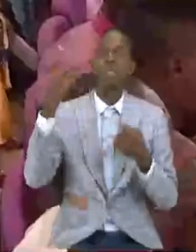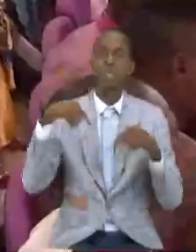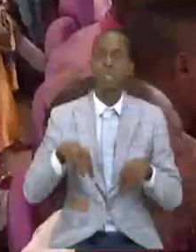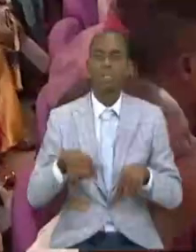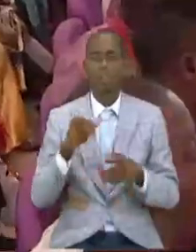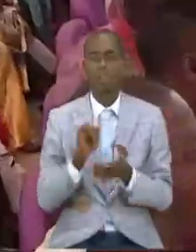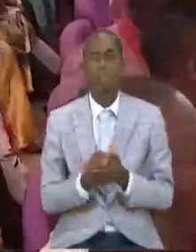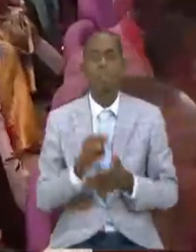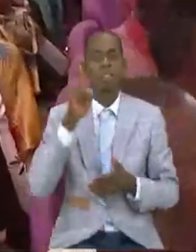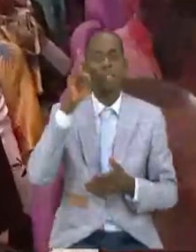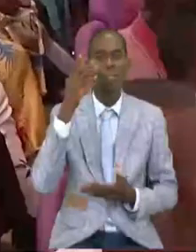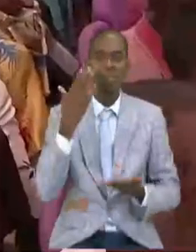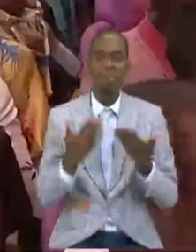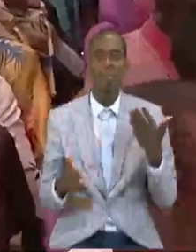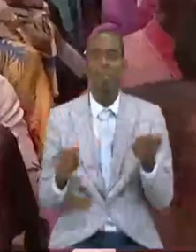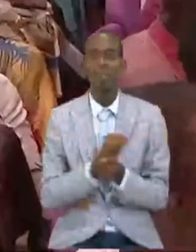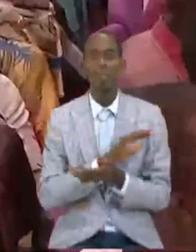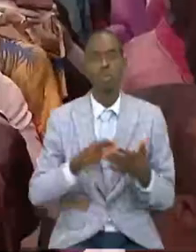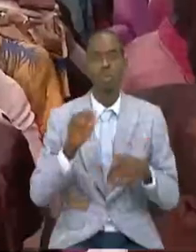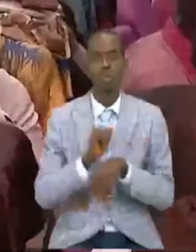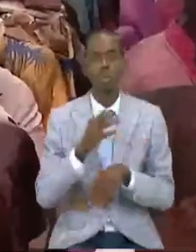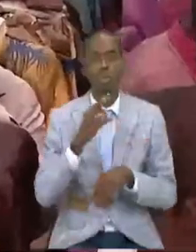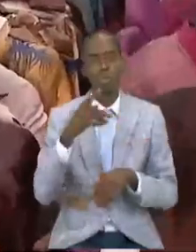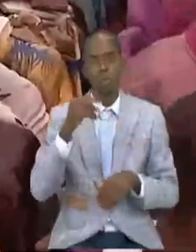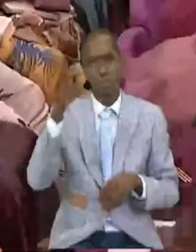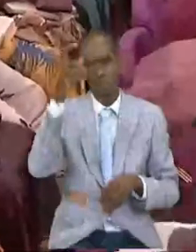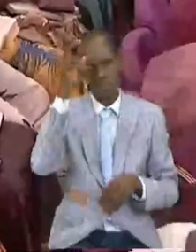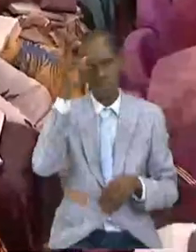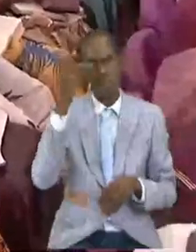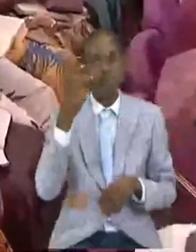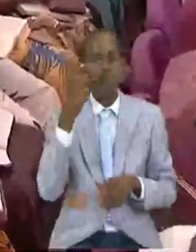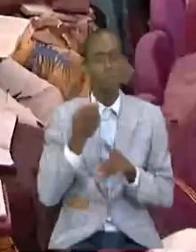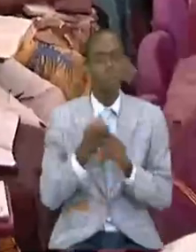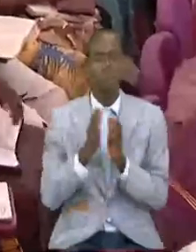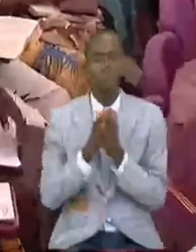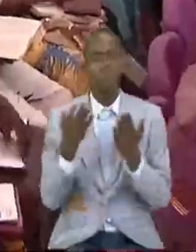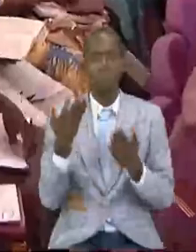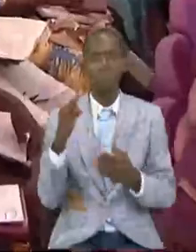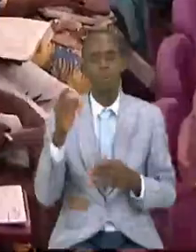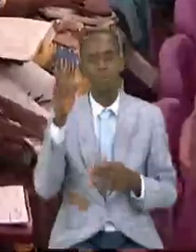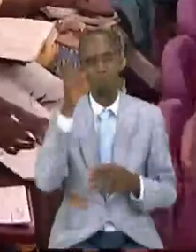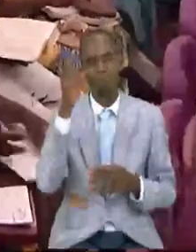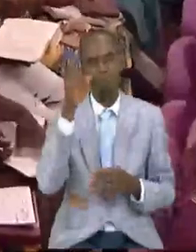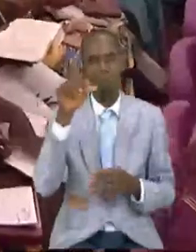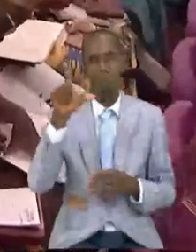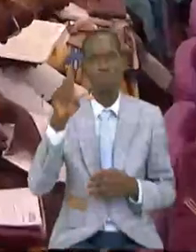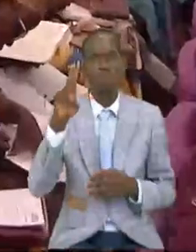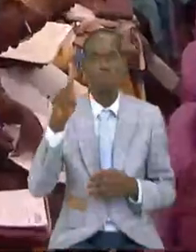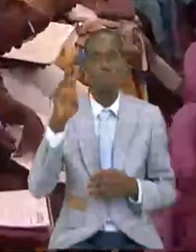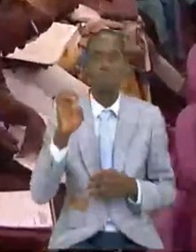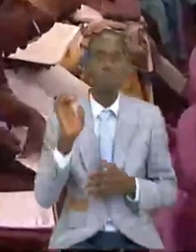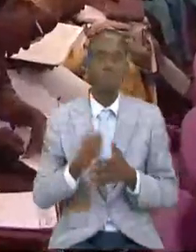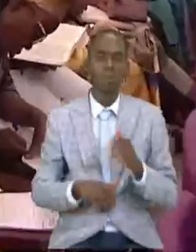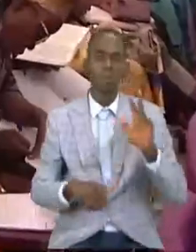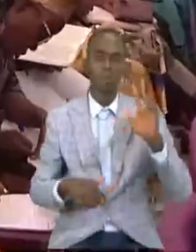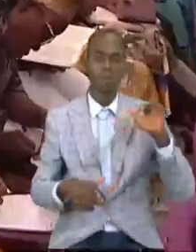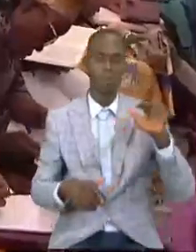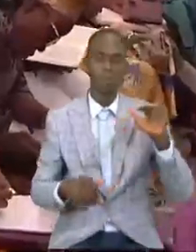rappeler l'objectif de sa venue. Il est venu détruire les œuvres du diable. Luc